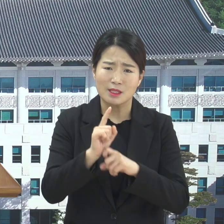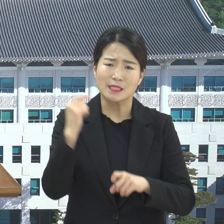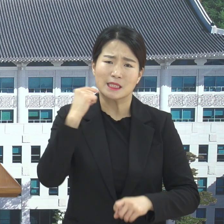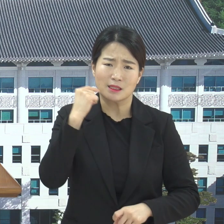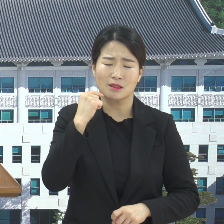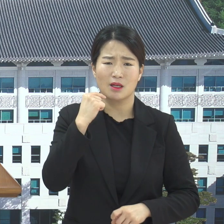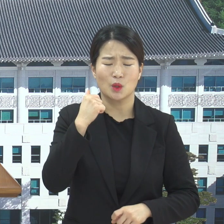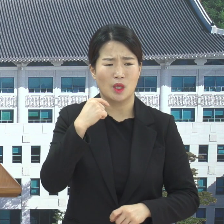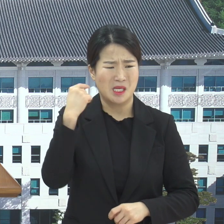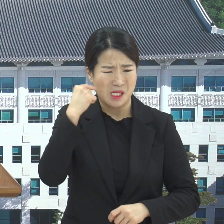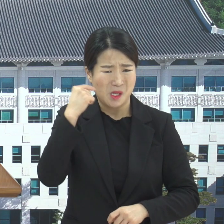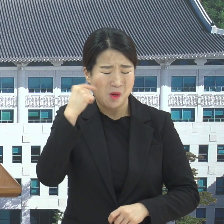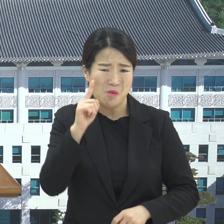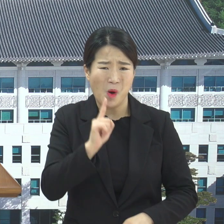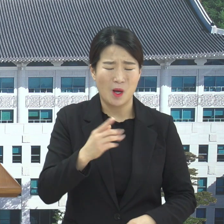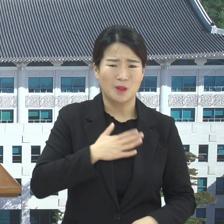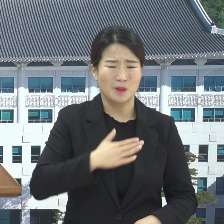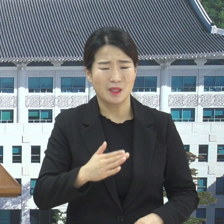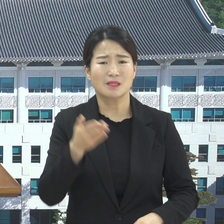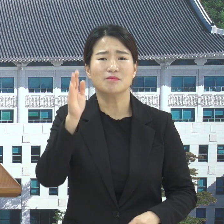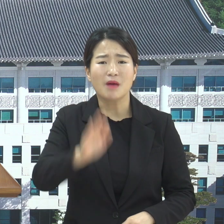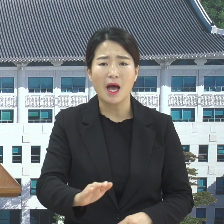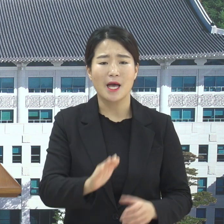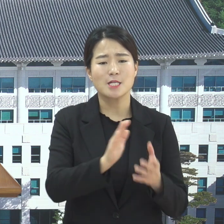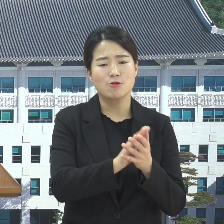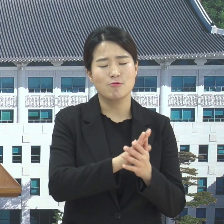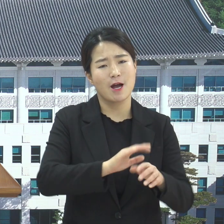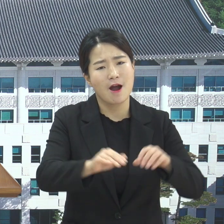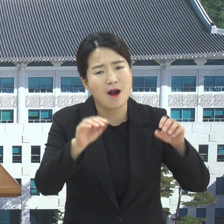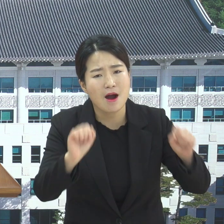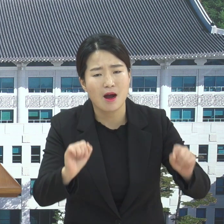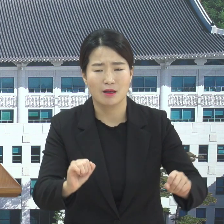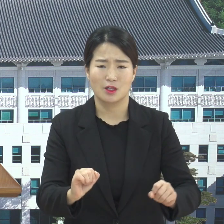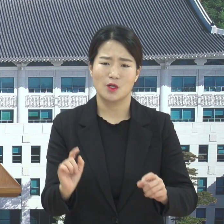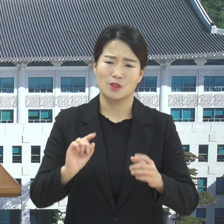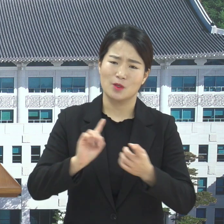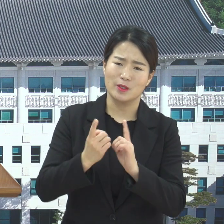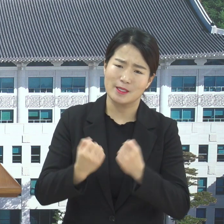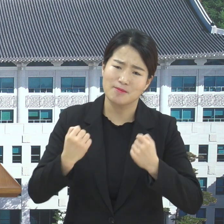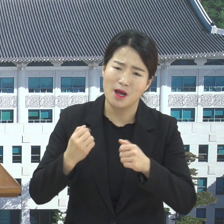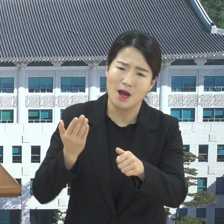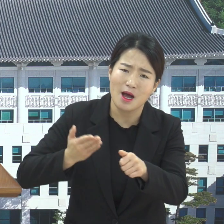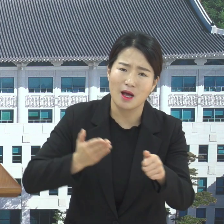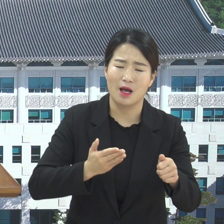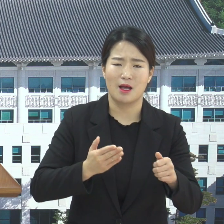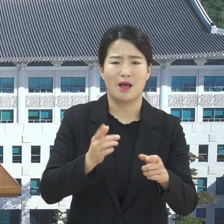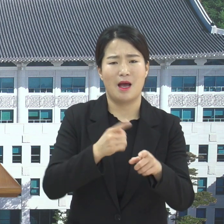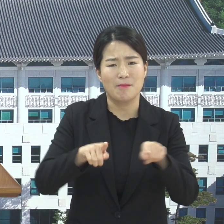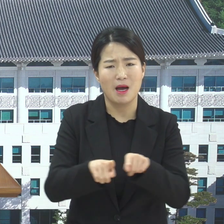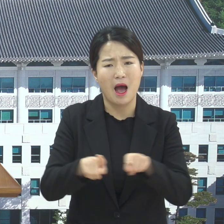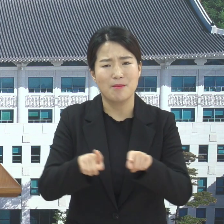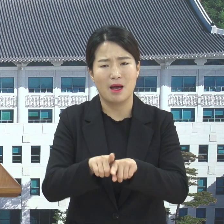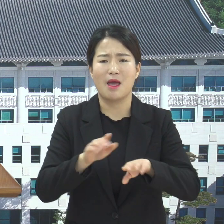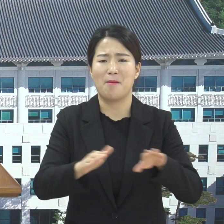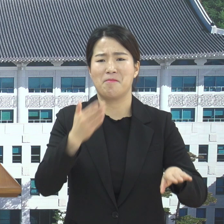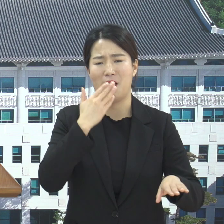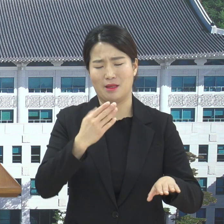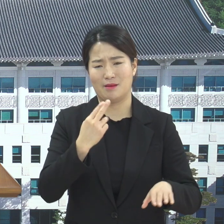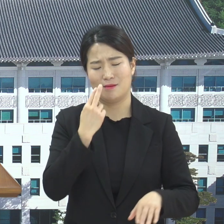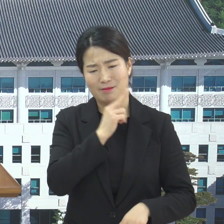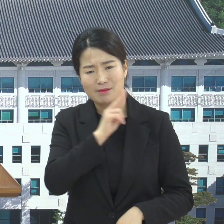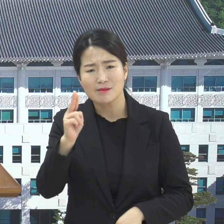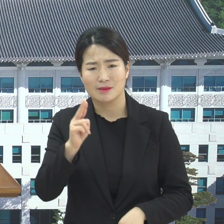방역대책에 힘드시겠지만 이웃과 친지에게 안부 전화를 드리고 서로 격려하면서 함께 이겨나가는 따뜻한 정을